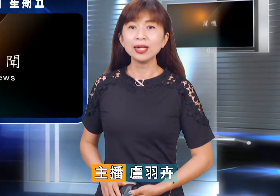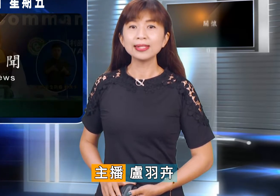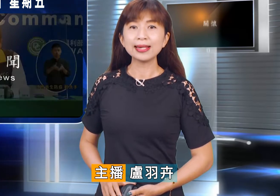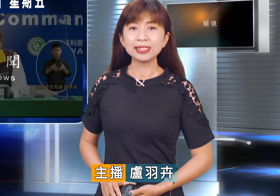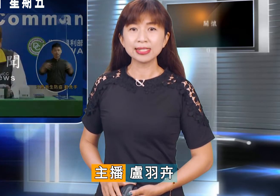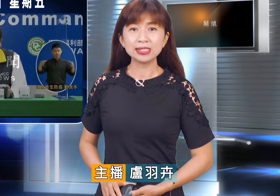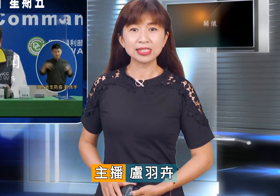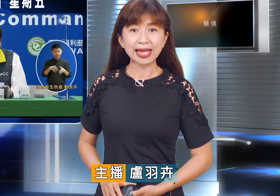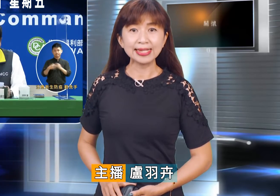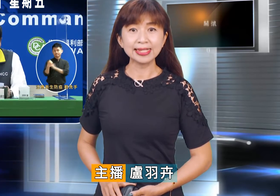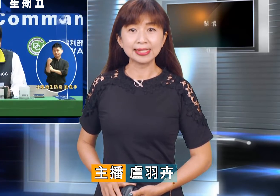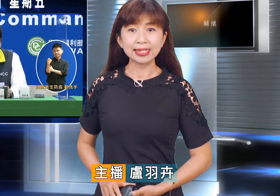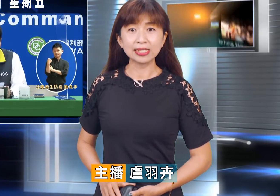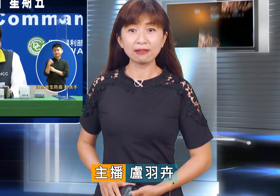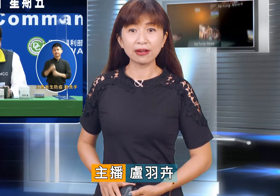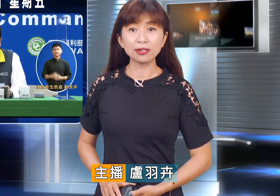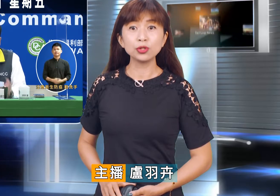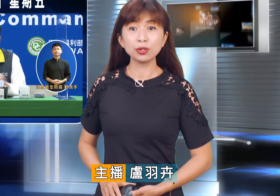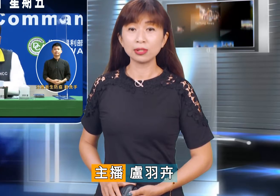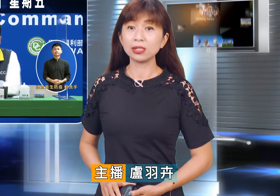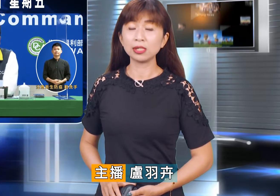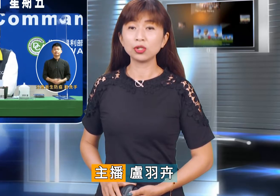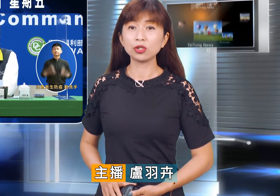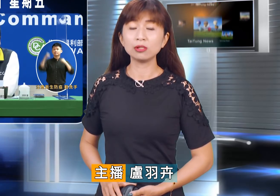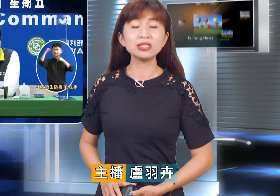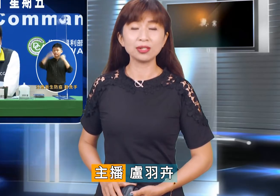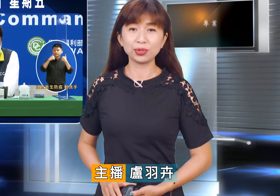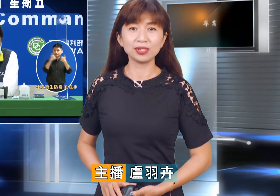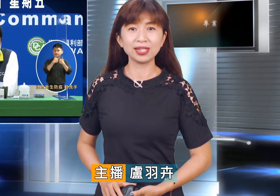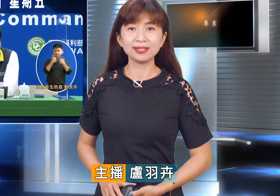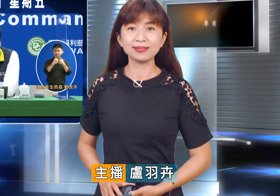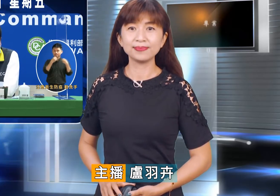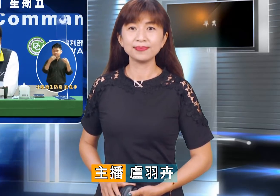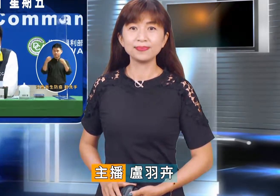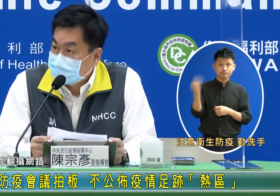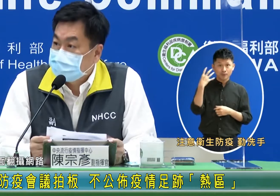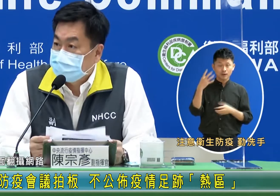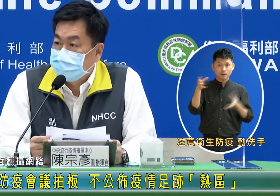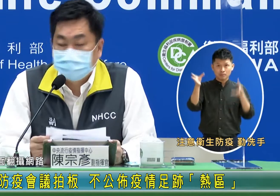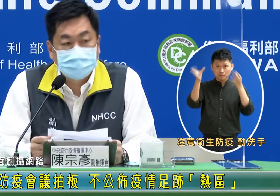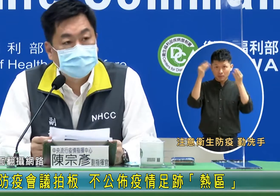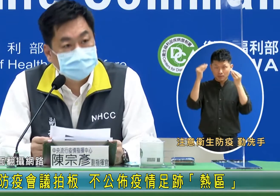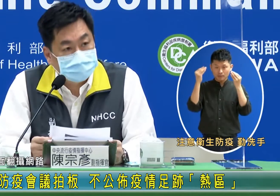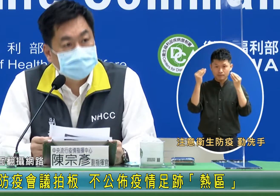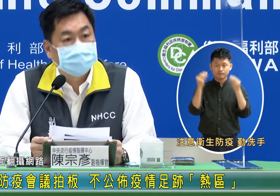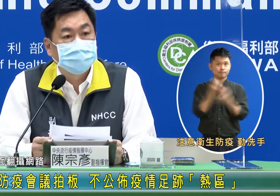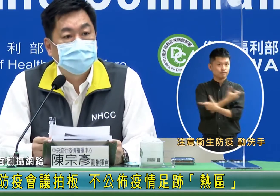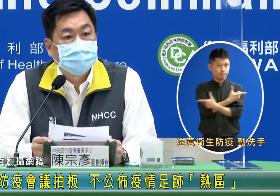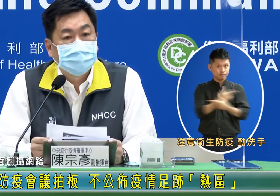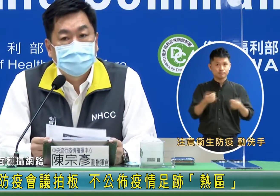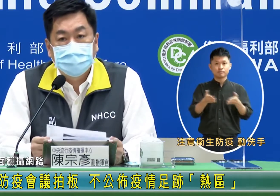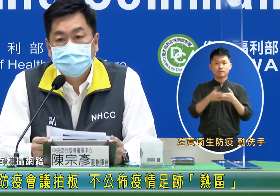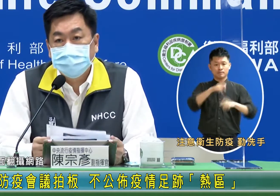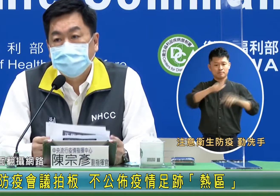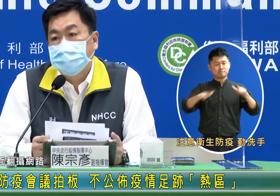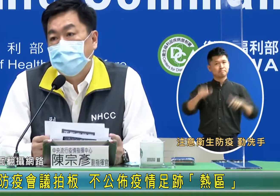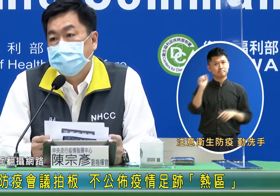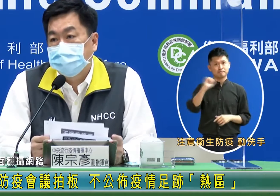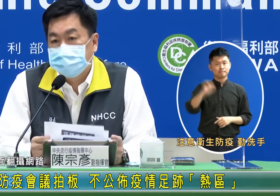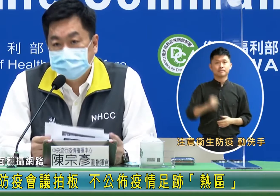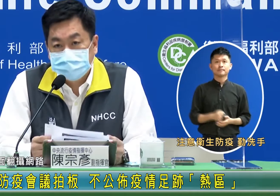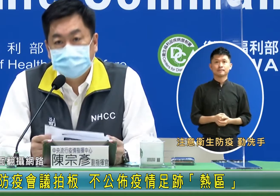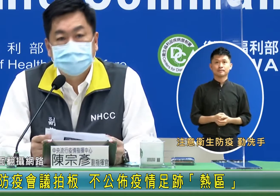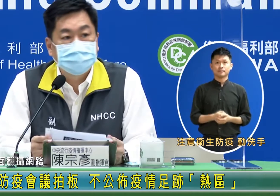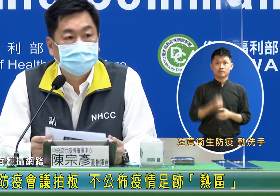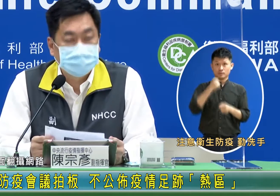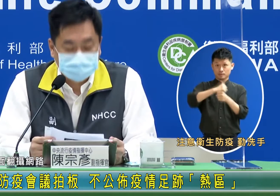布。但设置采检站的地方呢，就已经是热区了。 指挥中心副指挥官陈宗彦今天上午在